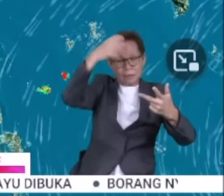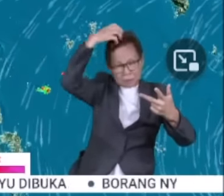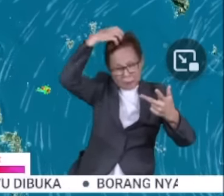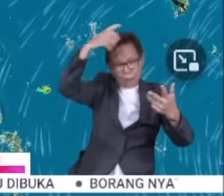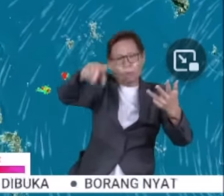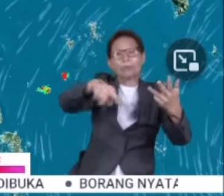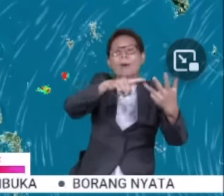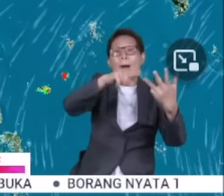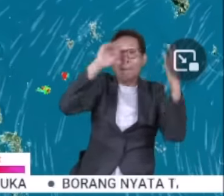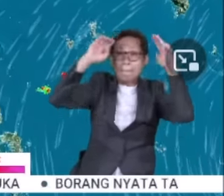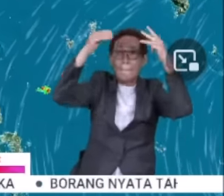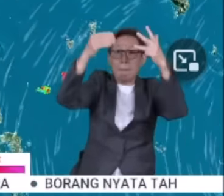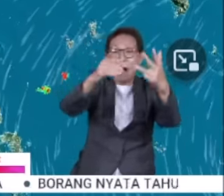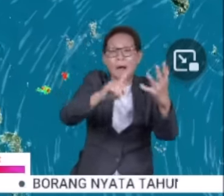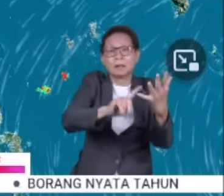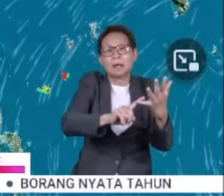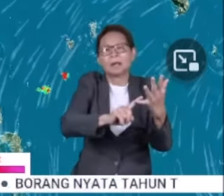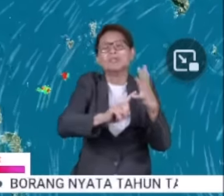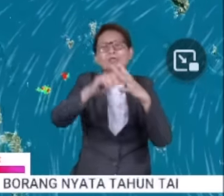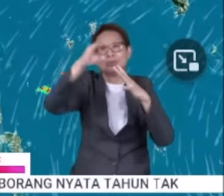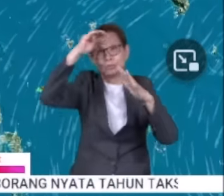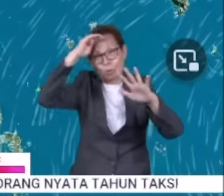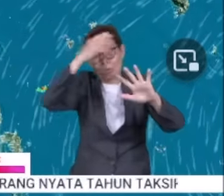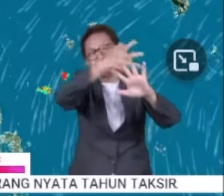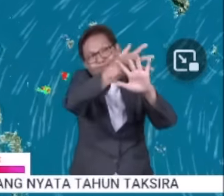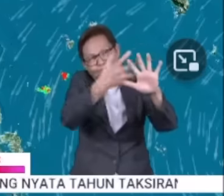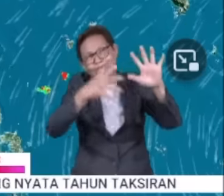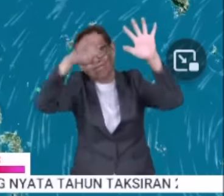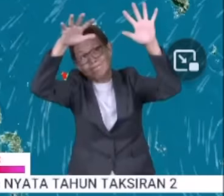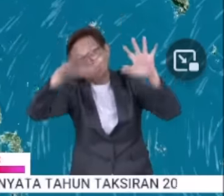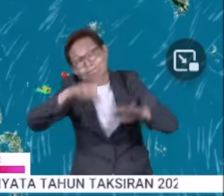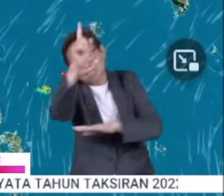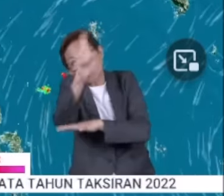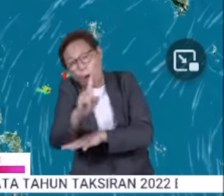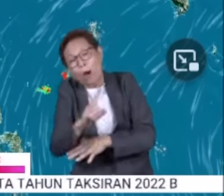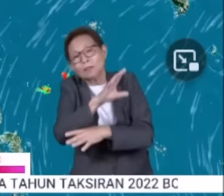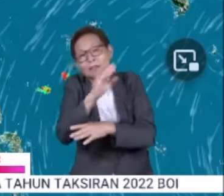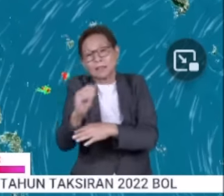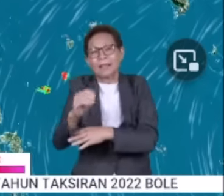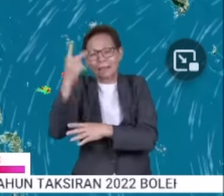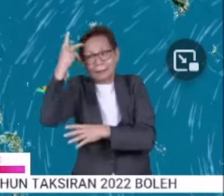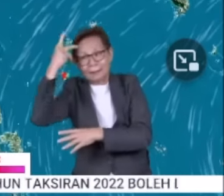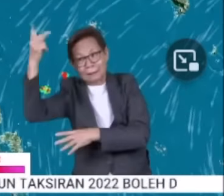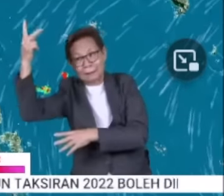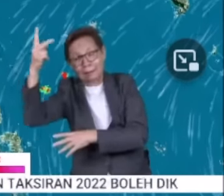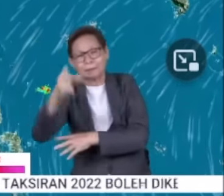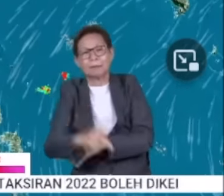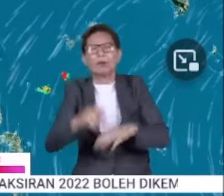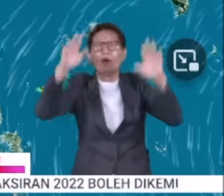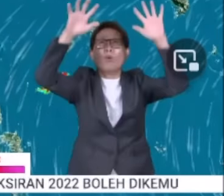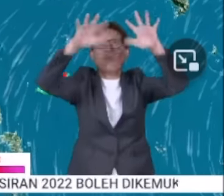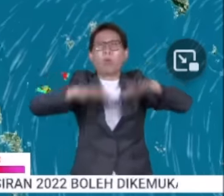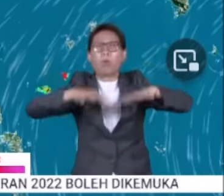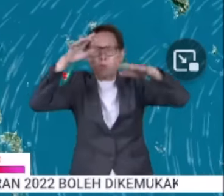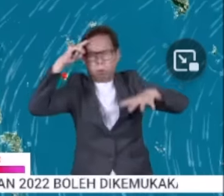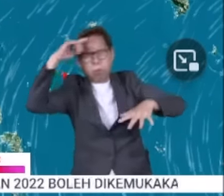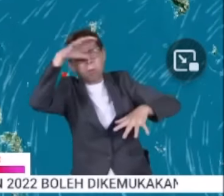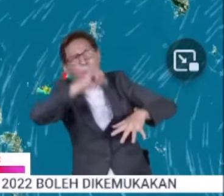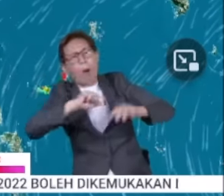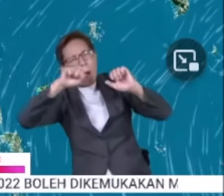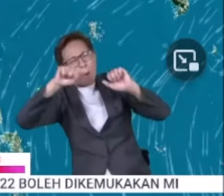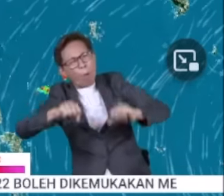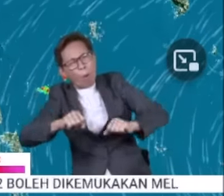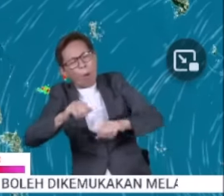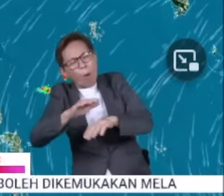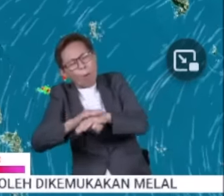Selangor, Pahang dan juga di negeri Johor. Termasuklah di pedalaman negeri Kelantan. Dan keadaan hujan ini dijangkakan